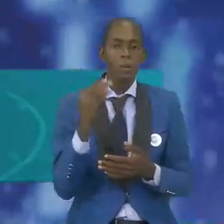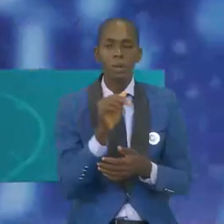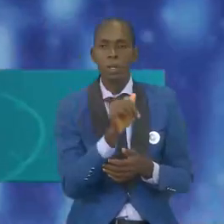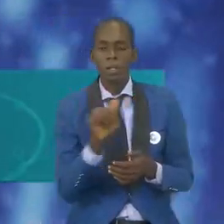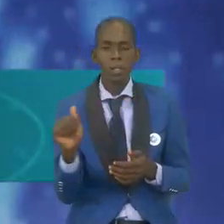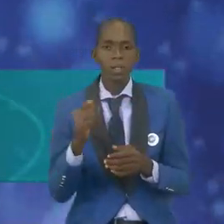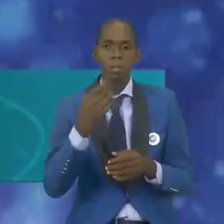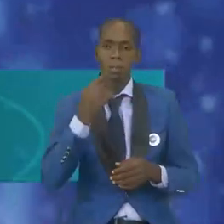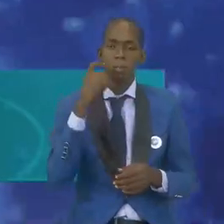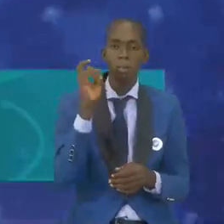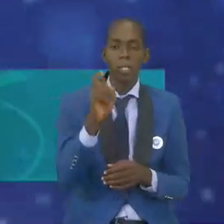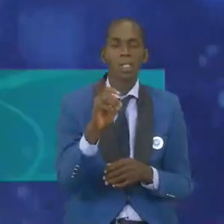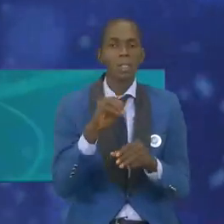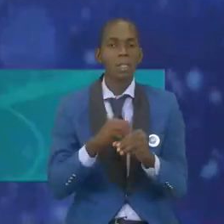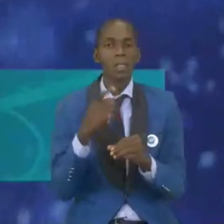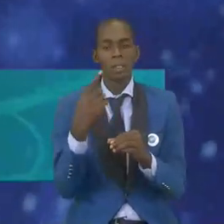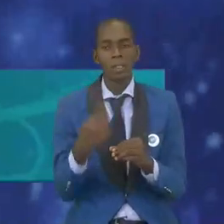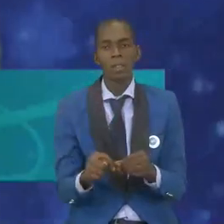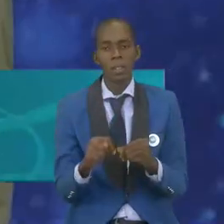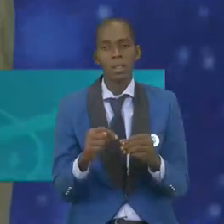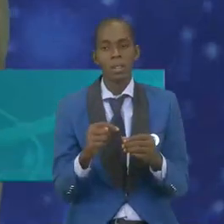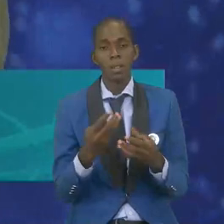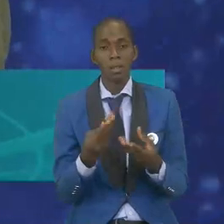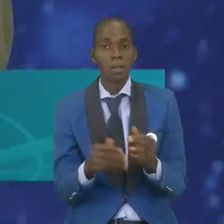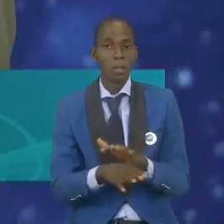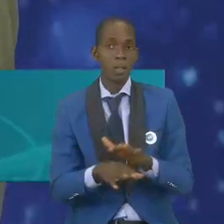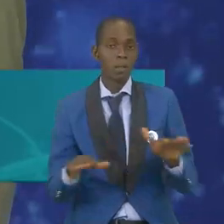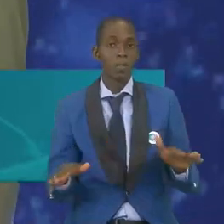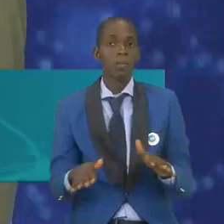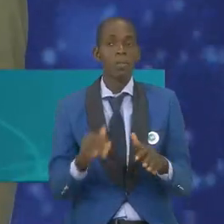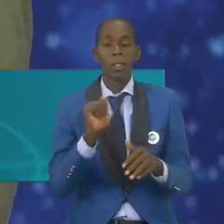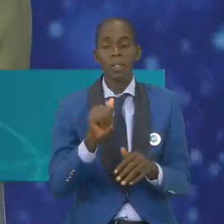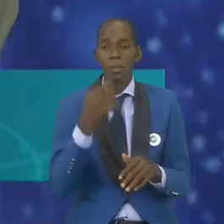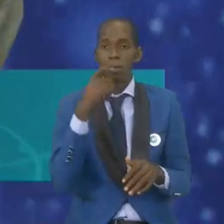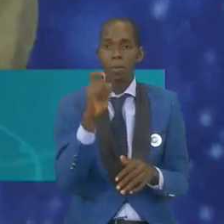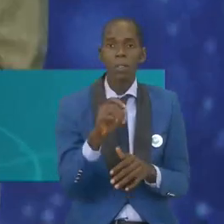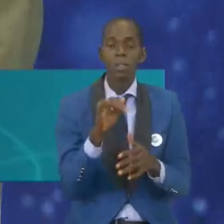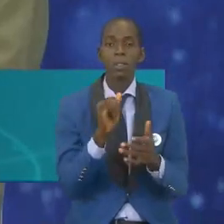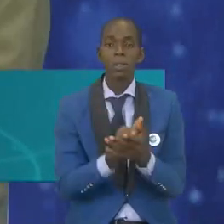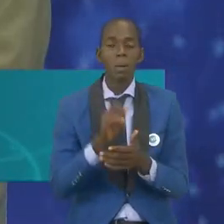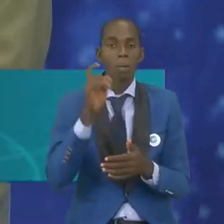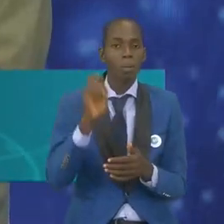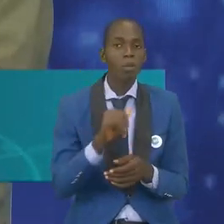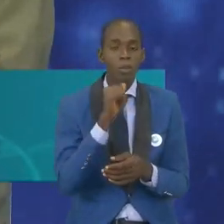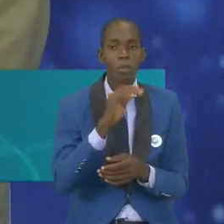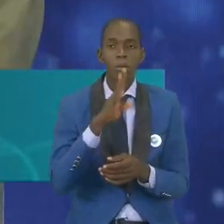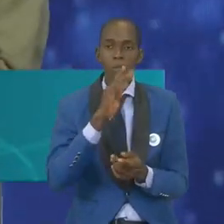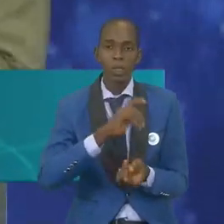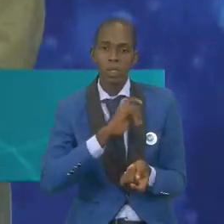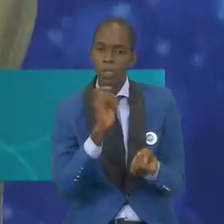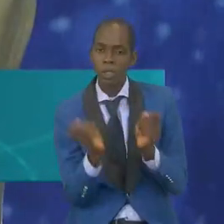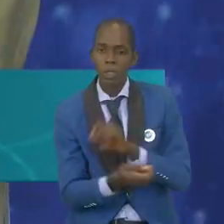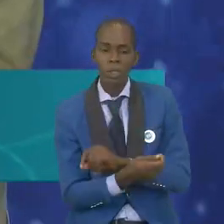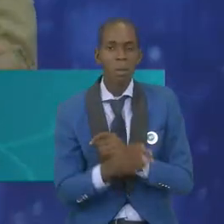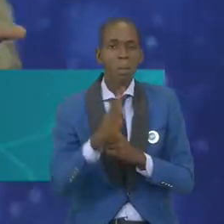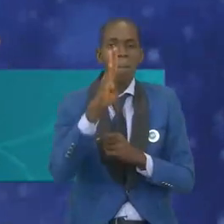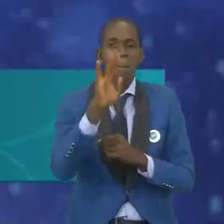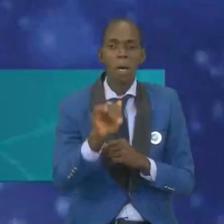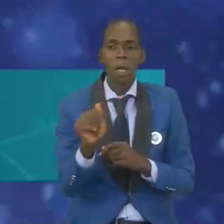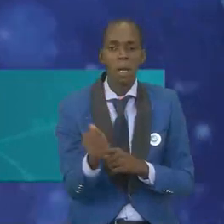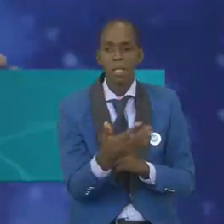vie. Alors il y avait donc un décret, un édit dans le pays. Et ils ont dit,